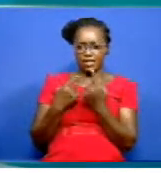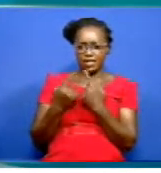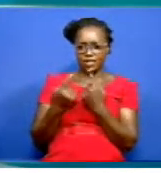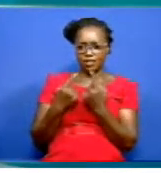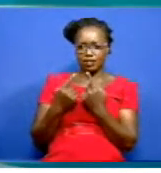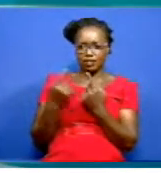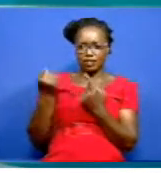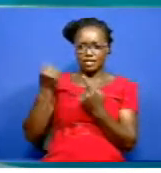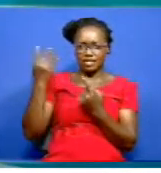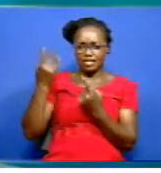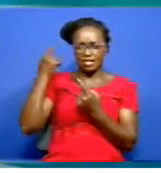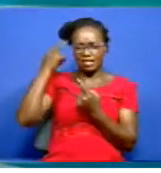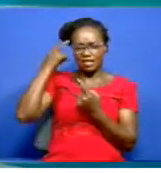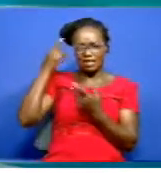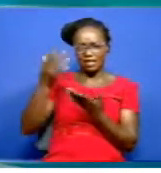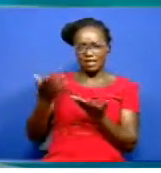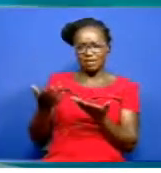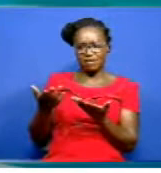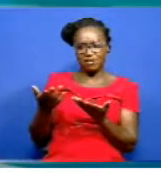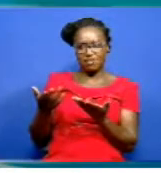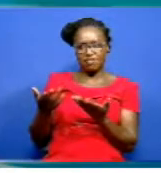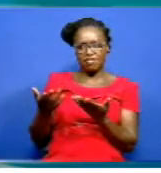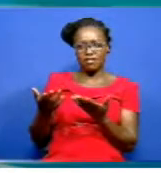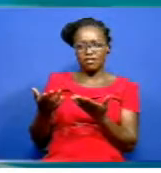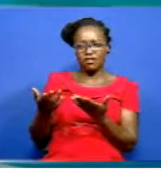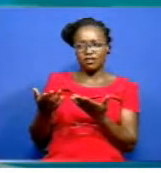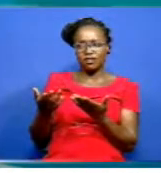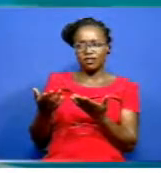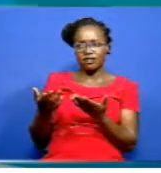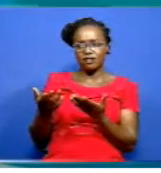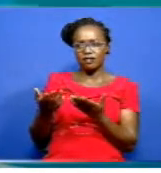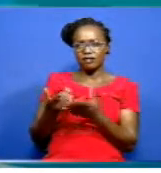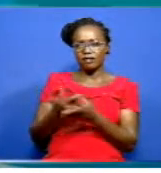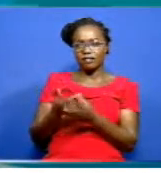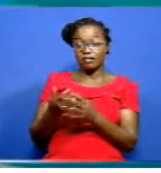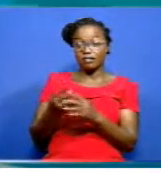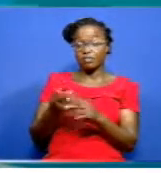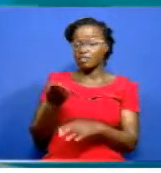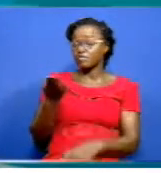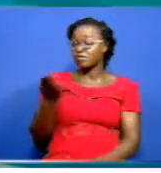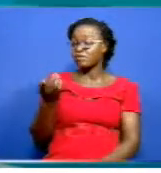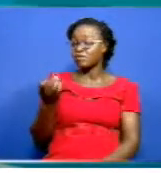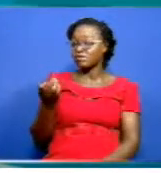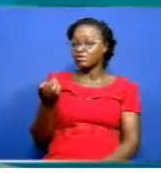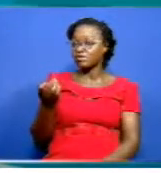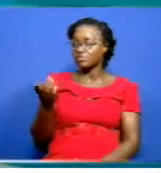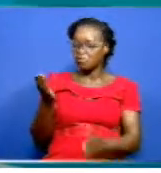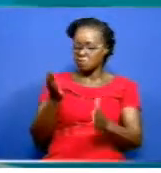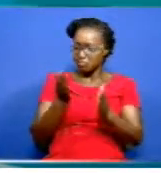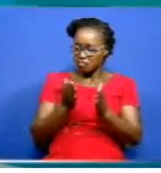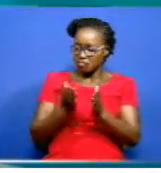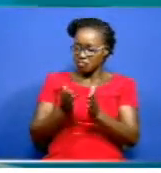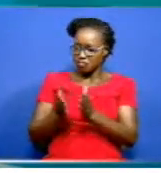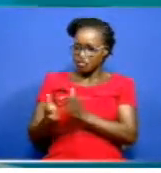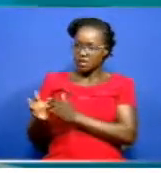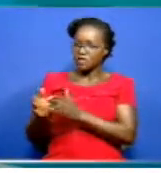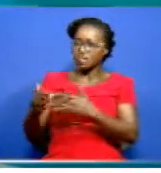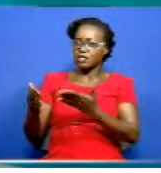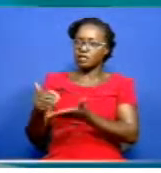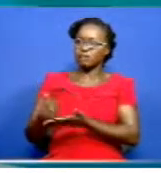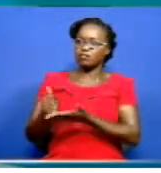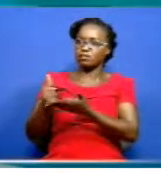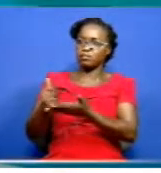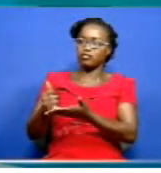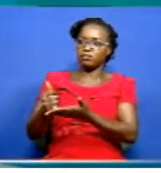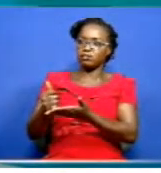kufahamu anavyofikiria, alafu itabidi sasa kutoka hapo mpange vile utaweza kumsaidia,